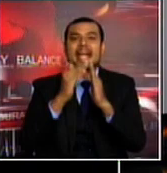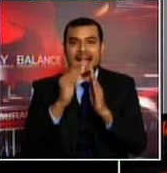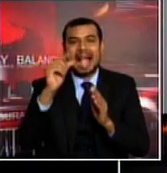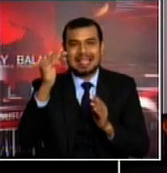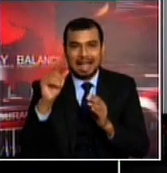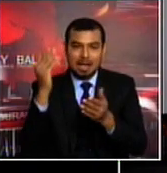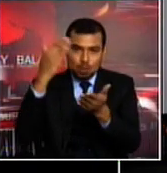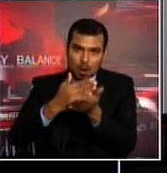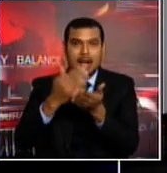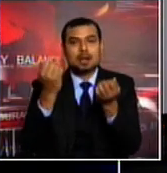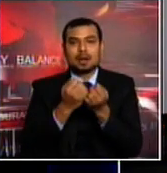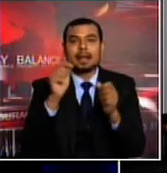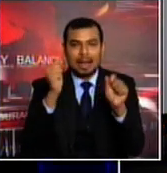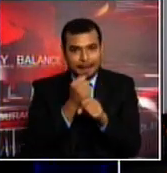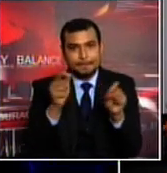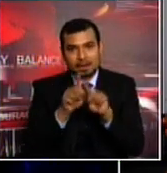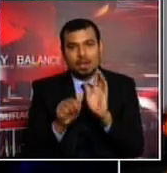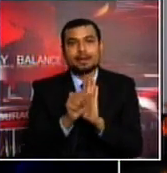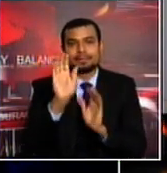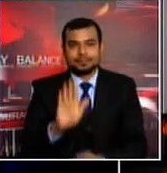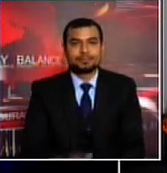गर्ने प्रक्रिया पनि अघि बढाएको छ।